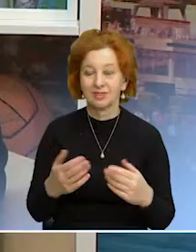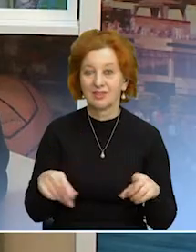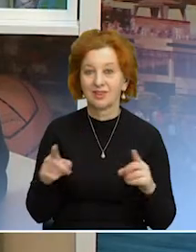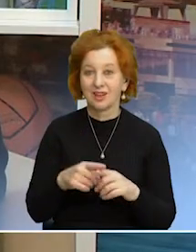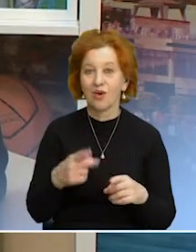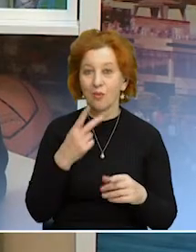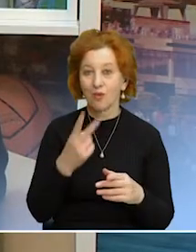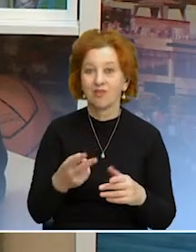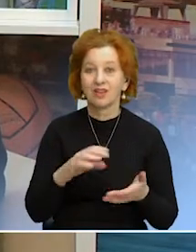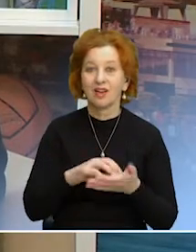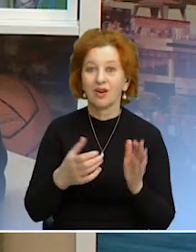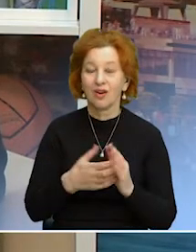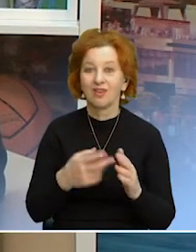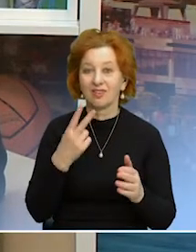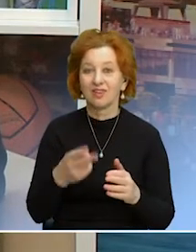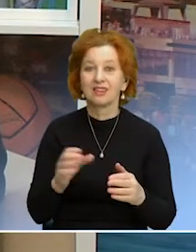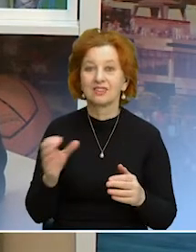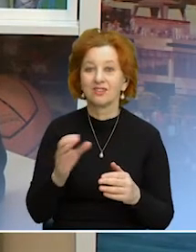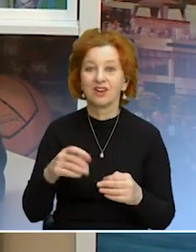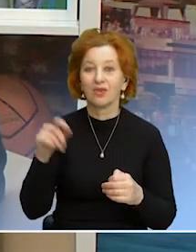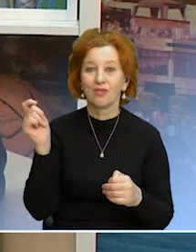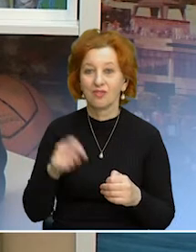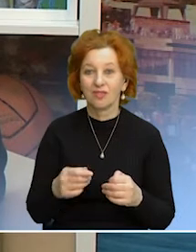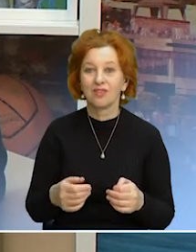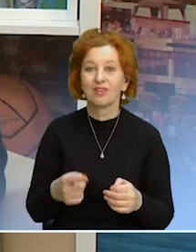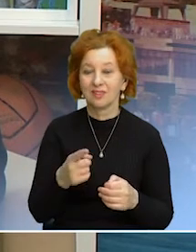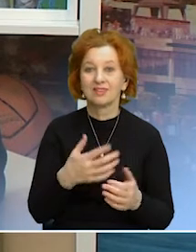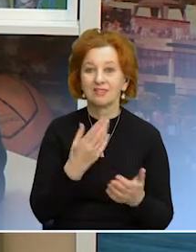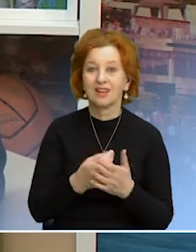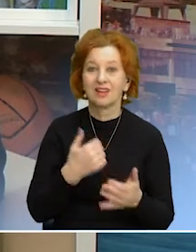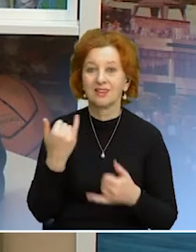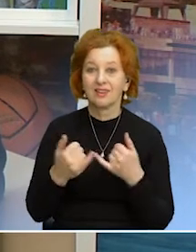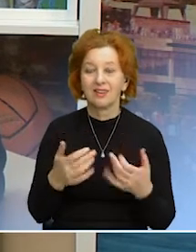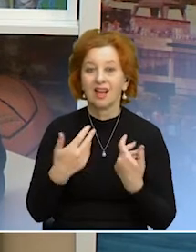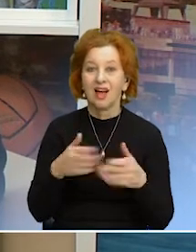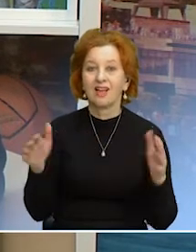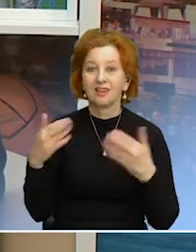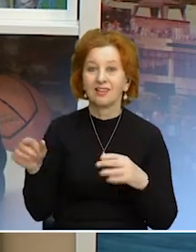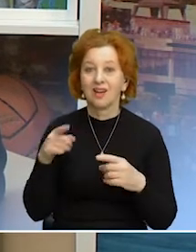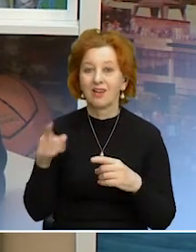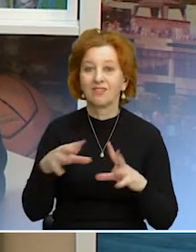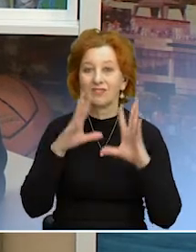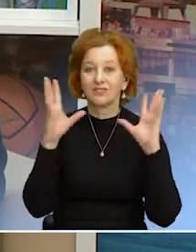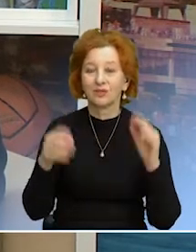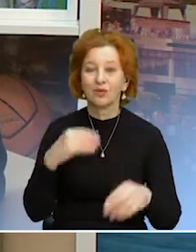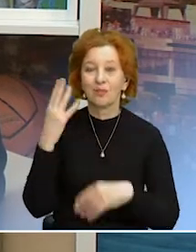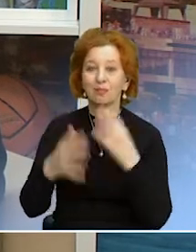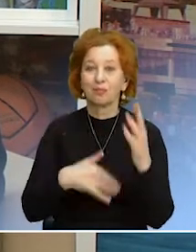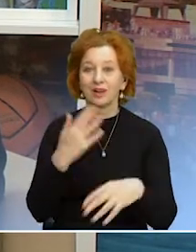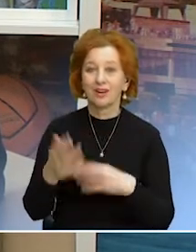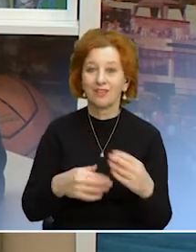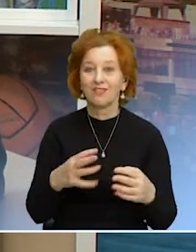Я в каком-то фильме видела такую сцену, когда свекровь приехала в гости к своей невестке, начала открывать у нее шкафы, а там